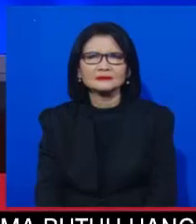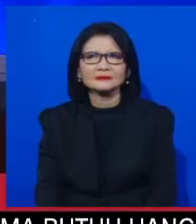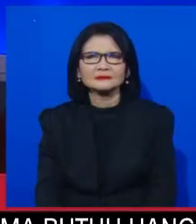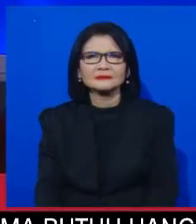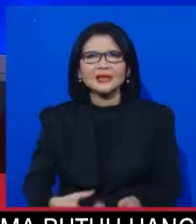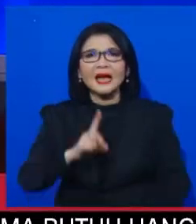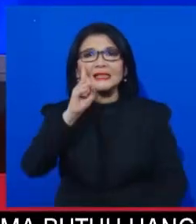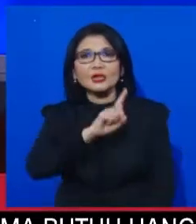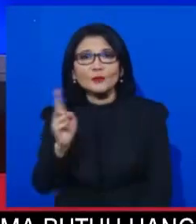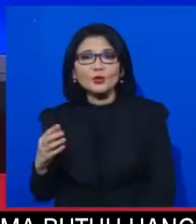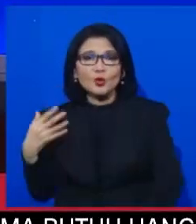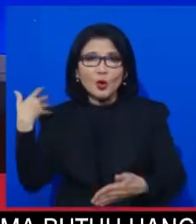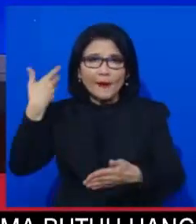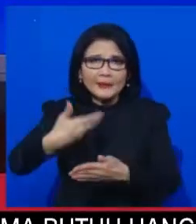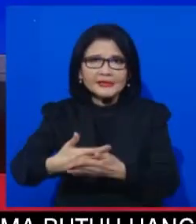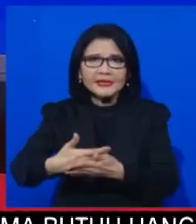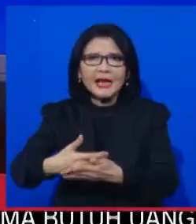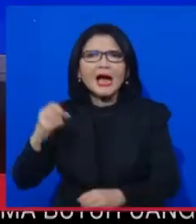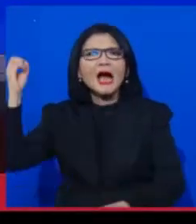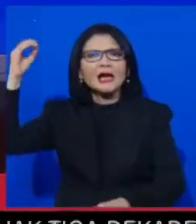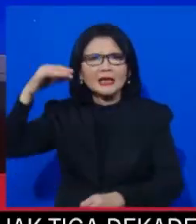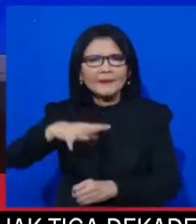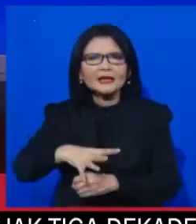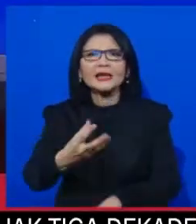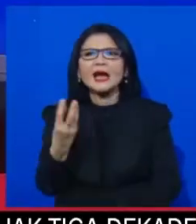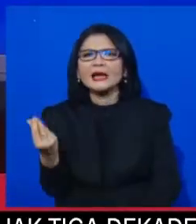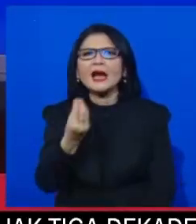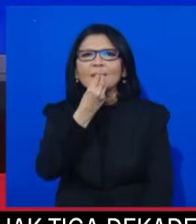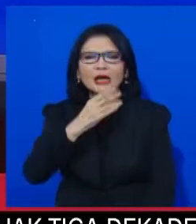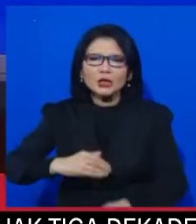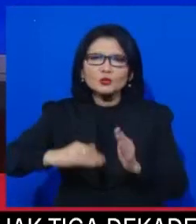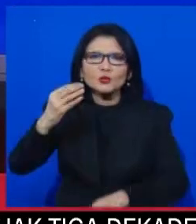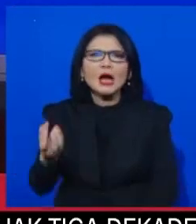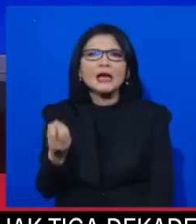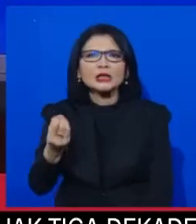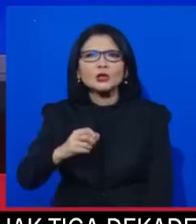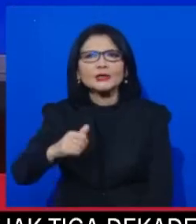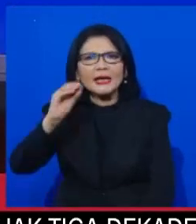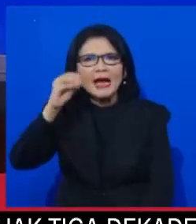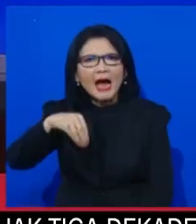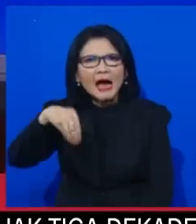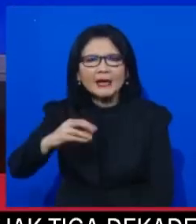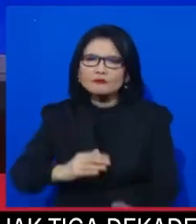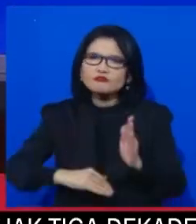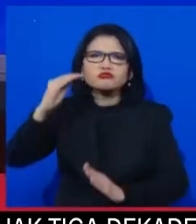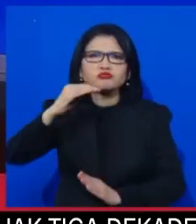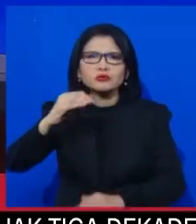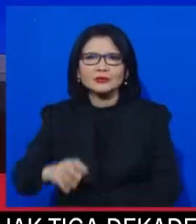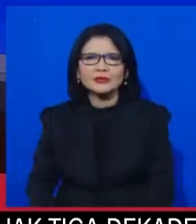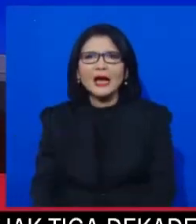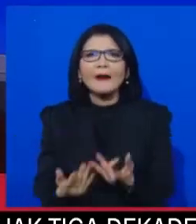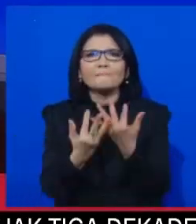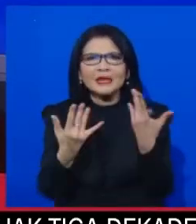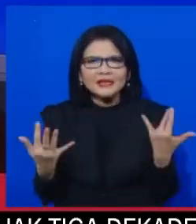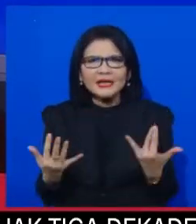Satu pekan jelang Ramadan, sejumlah harga bahan pangan mengalami kenaikan. Harga telur dan daging ayam naik signifikan. Di sisi lain, masyarakat